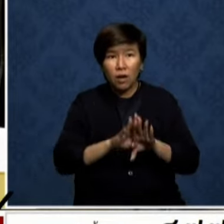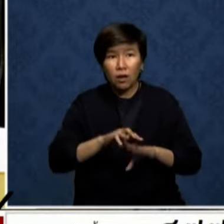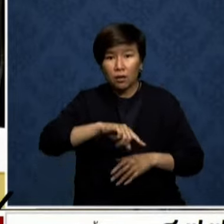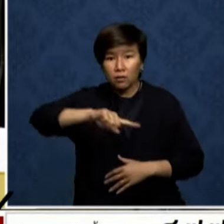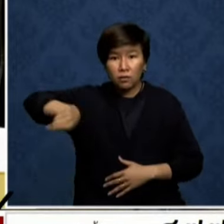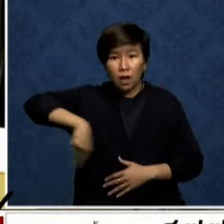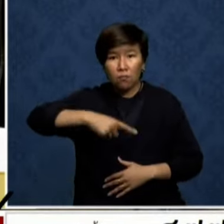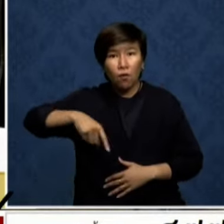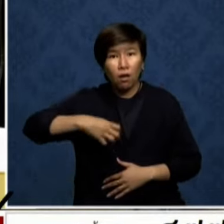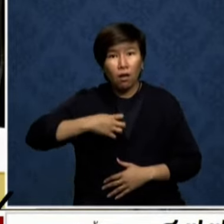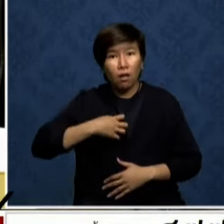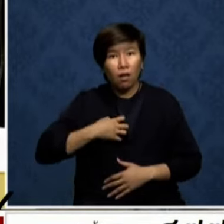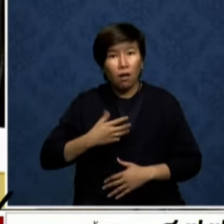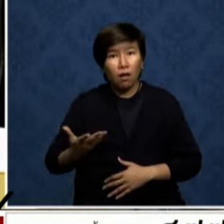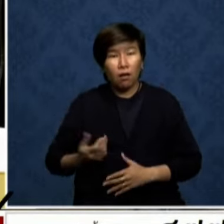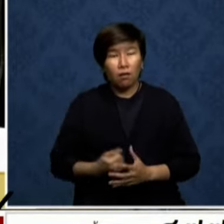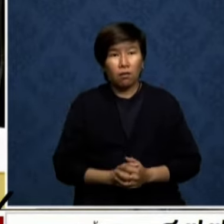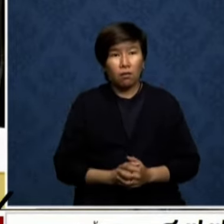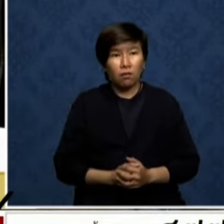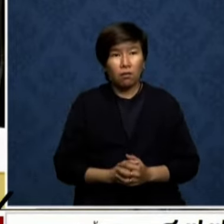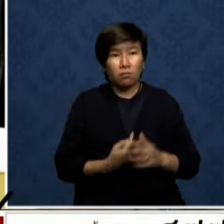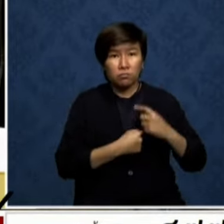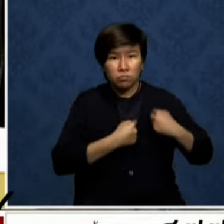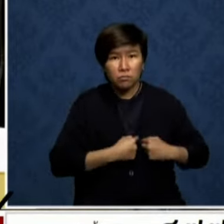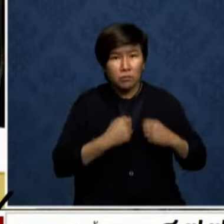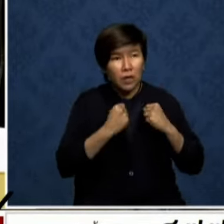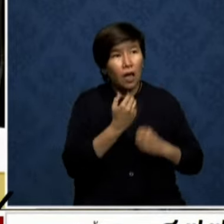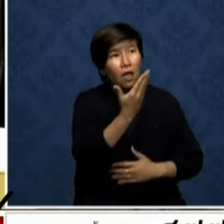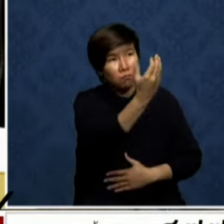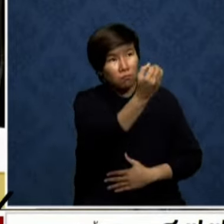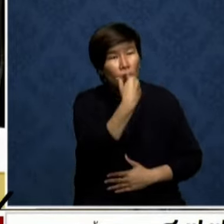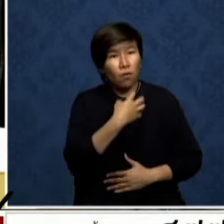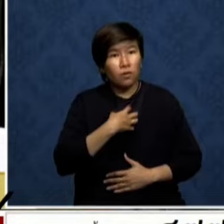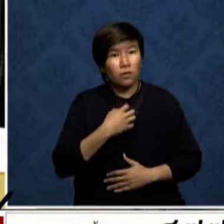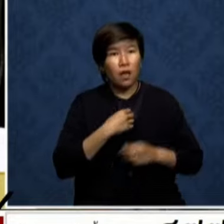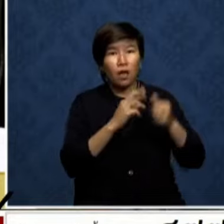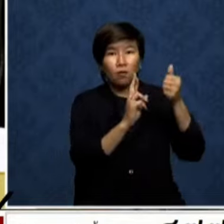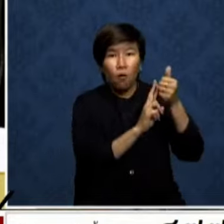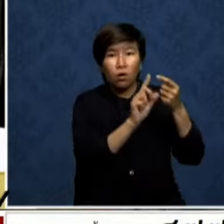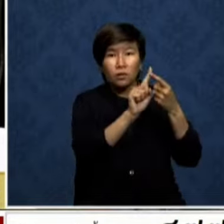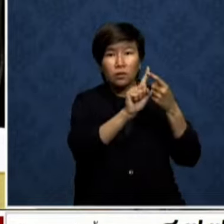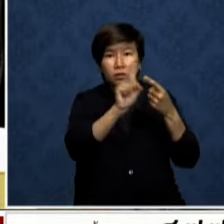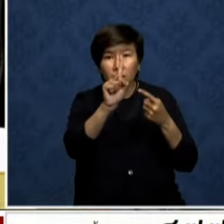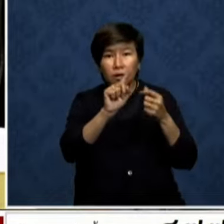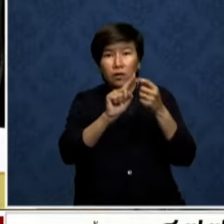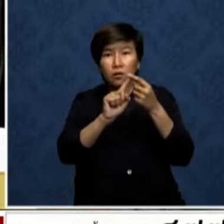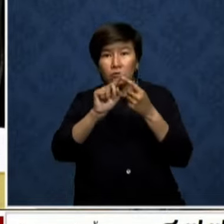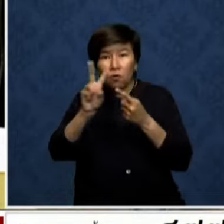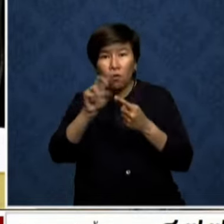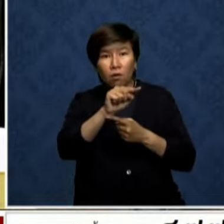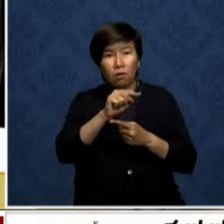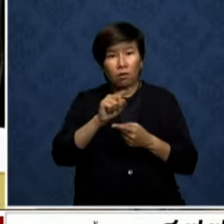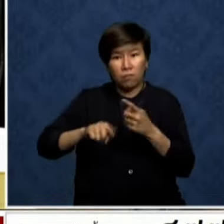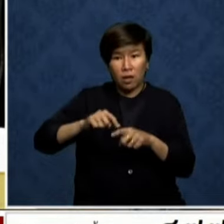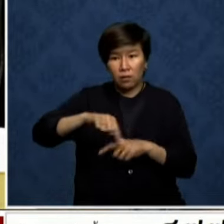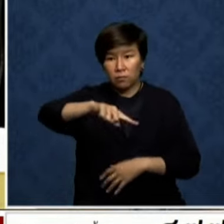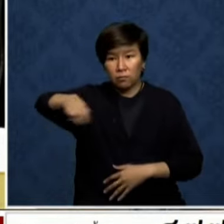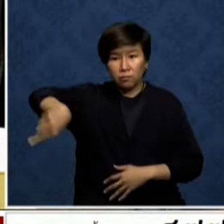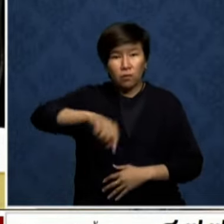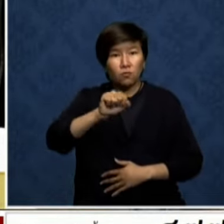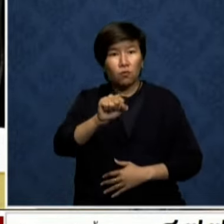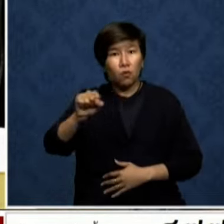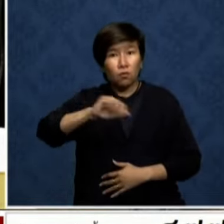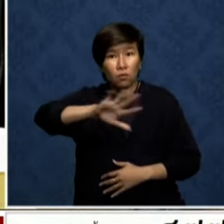วกเราทั้งหมดด้กัเองครัtteค CRA B